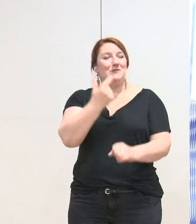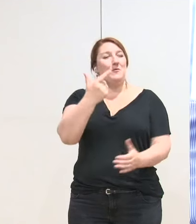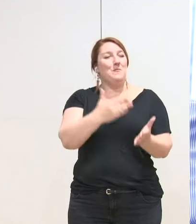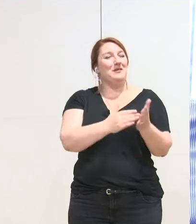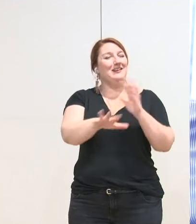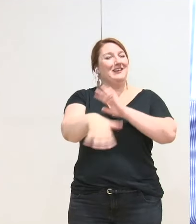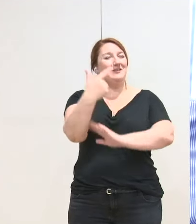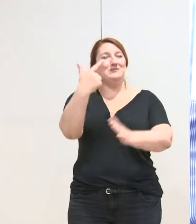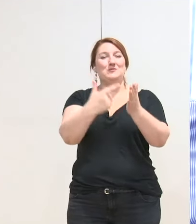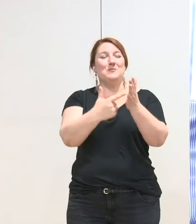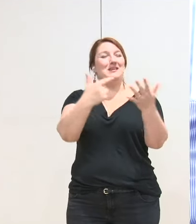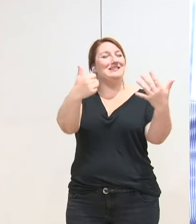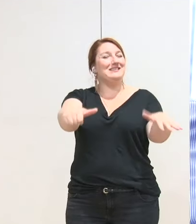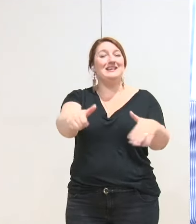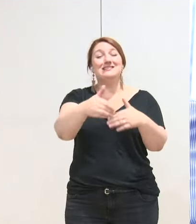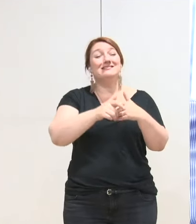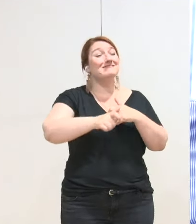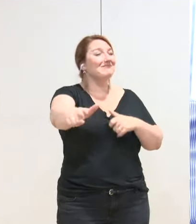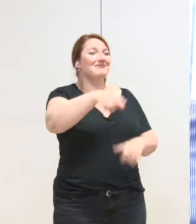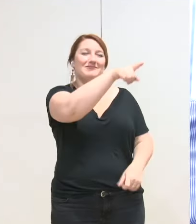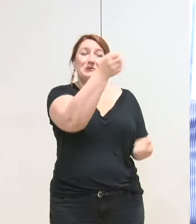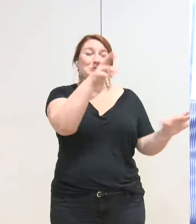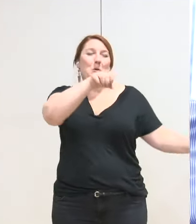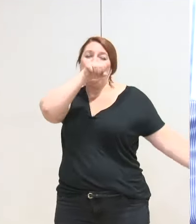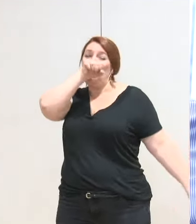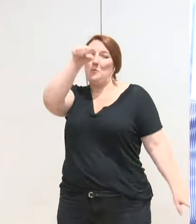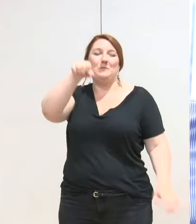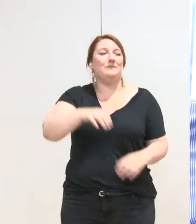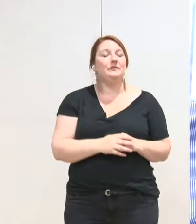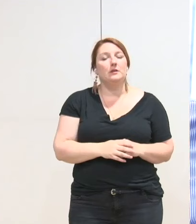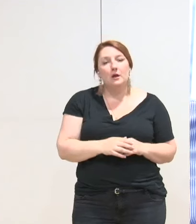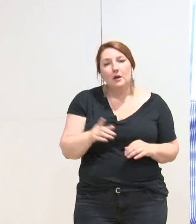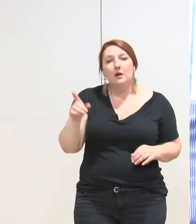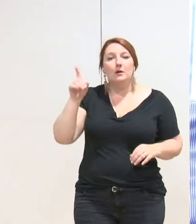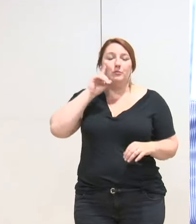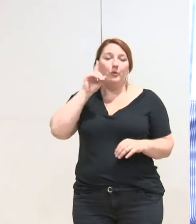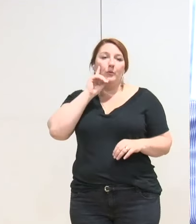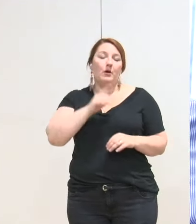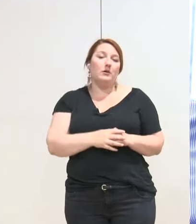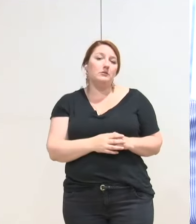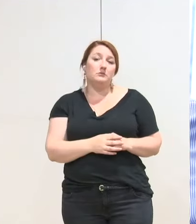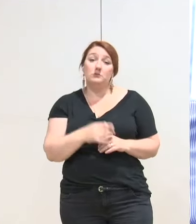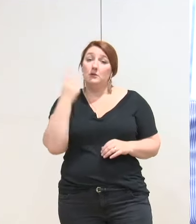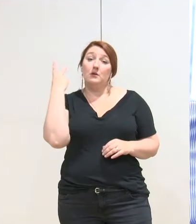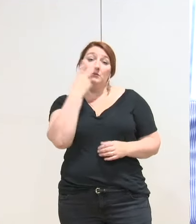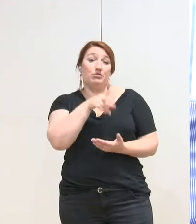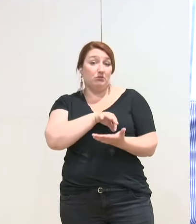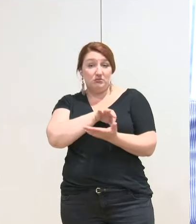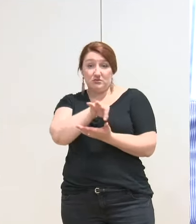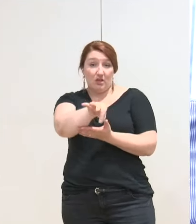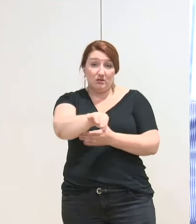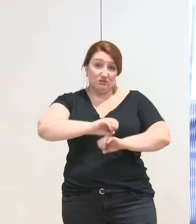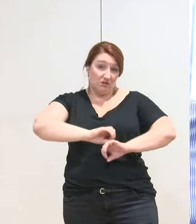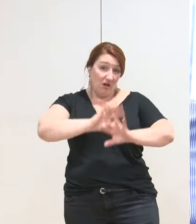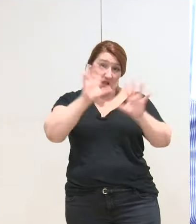2016 et suivantes parce qu'au fond votre voie est toute tracée